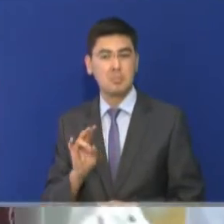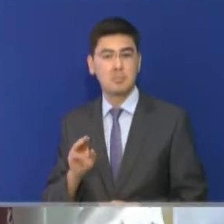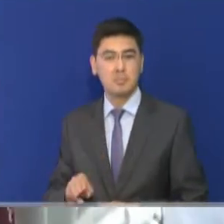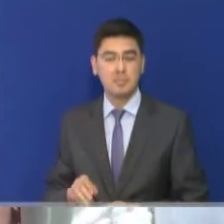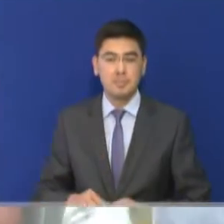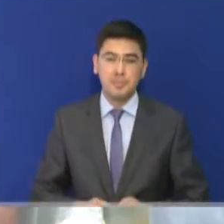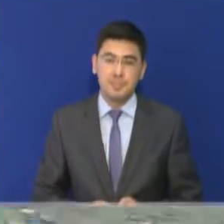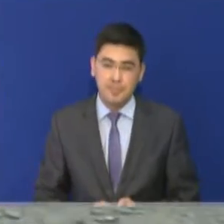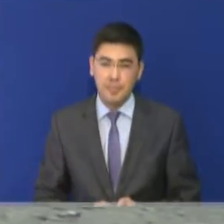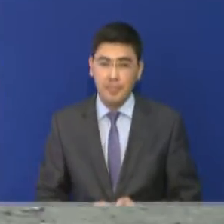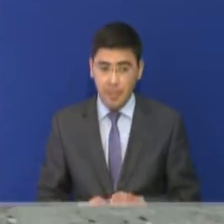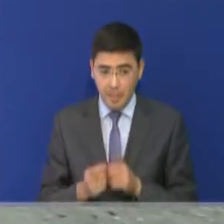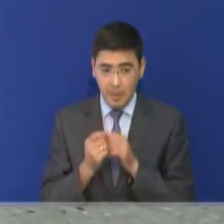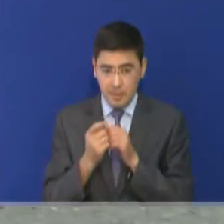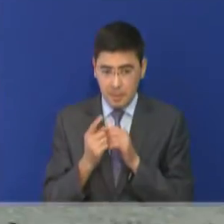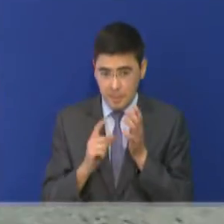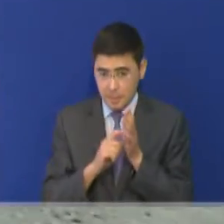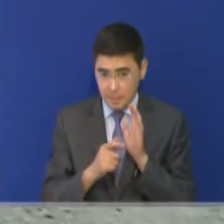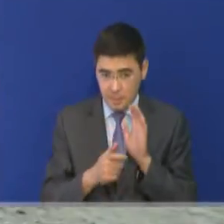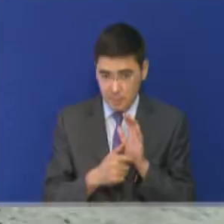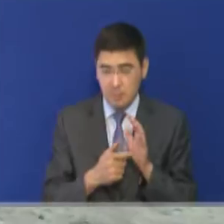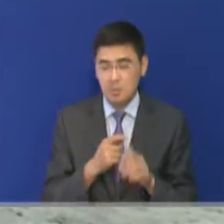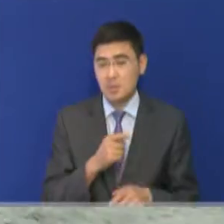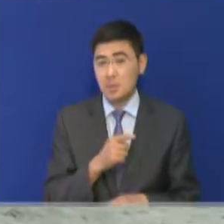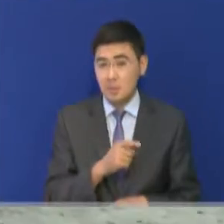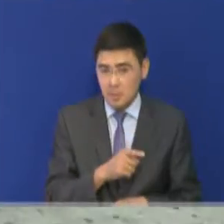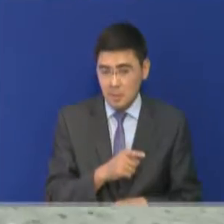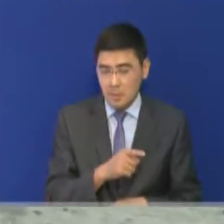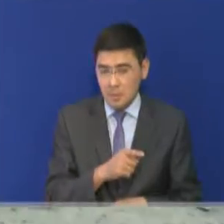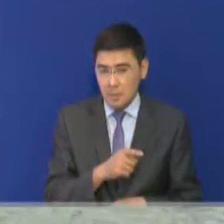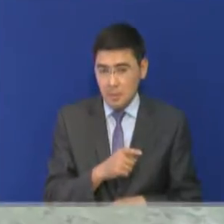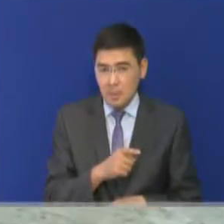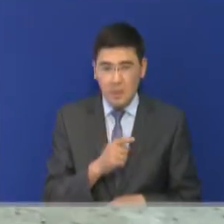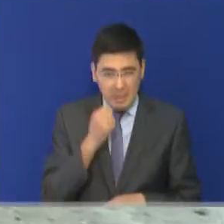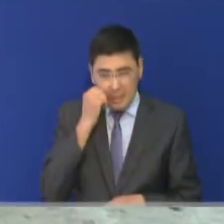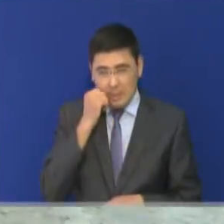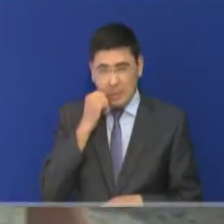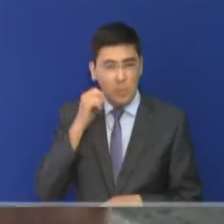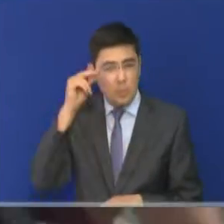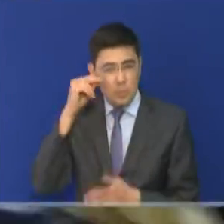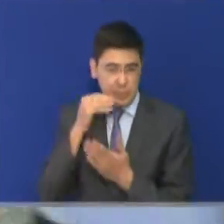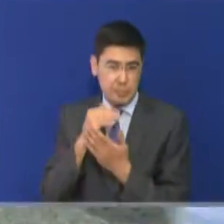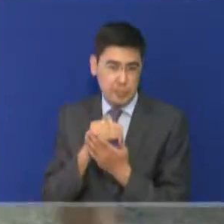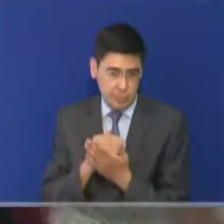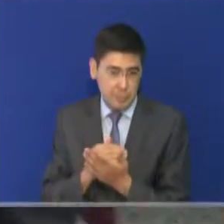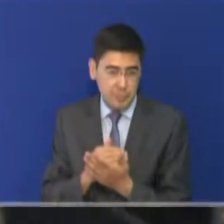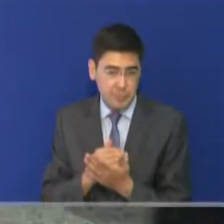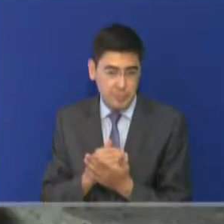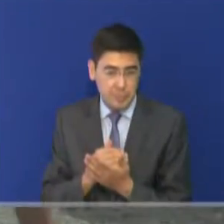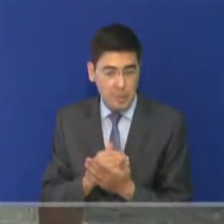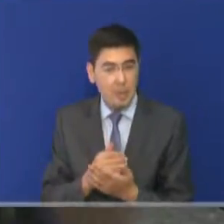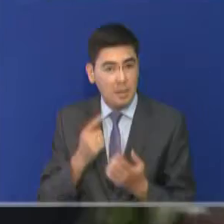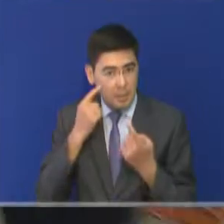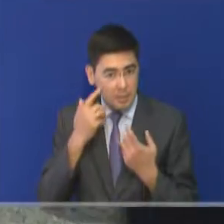что 11 классы – это последняя параллель школьной системы, которая занимается по старой учебной программе. То есть вместо